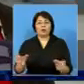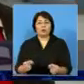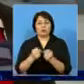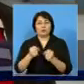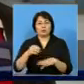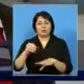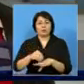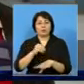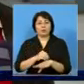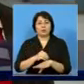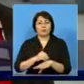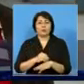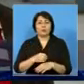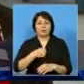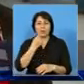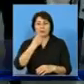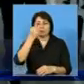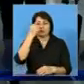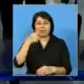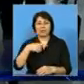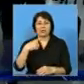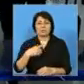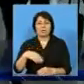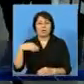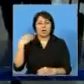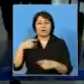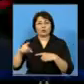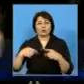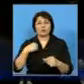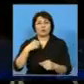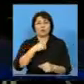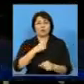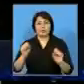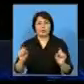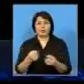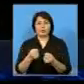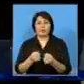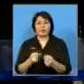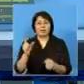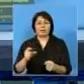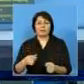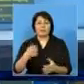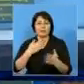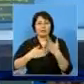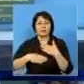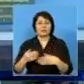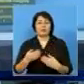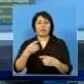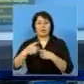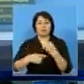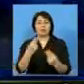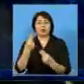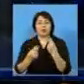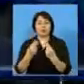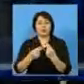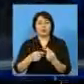әкіміне басшылыққа алғысымызды білдіреміз. Ақтөбелік аяқ топшылар өздеріне қолдау көрсеткен жанкүйерлерге риза. Олар алдағы ойындарда сенім